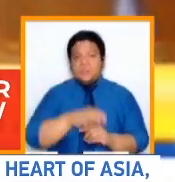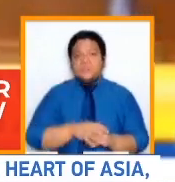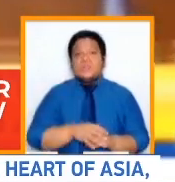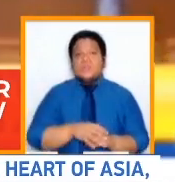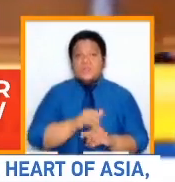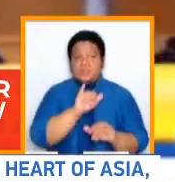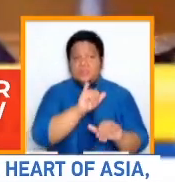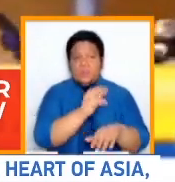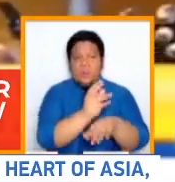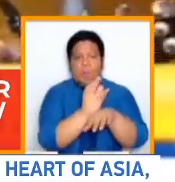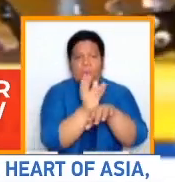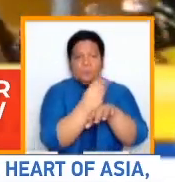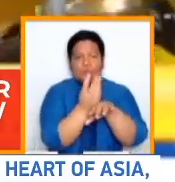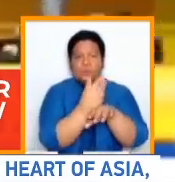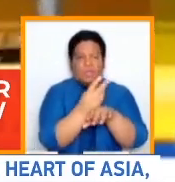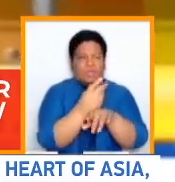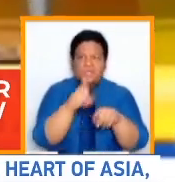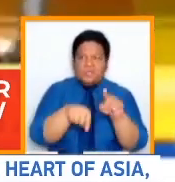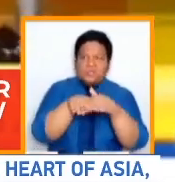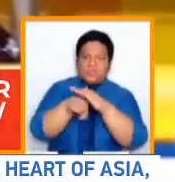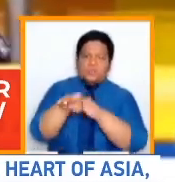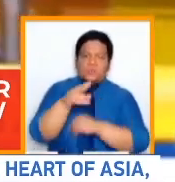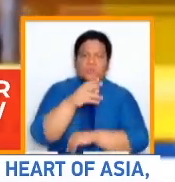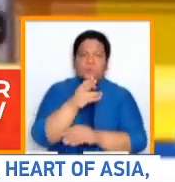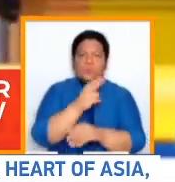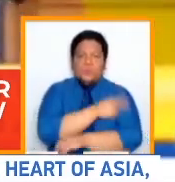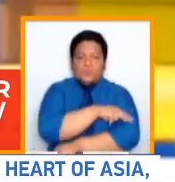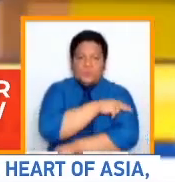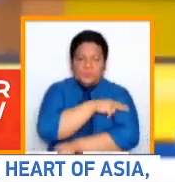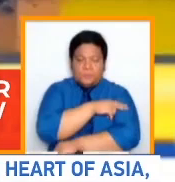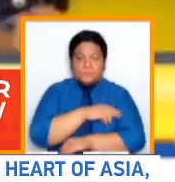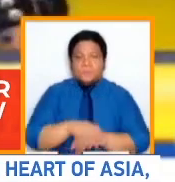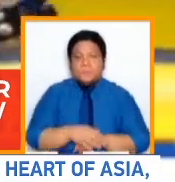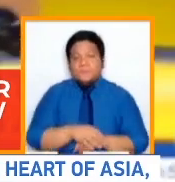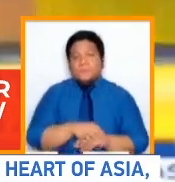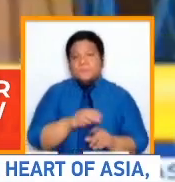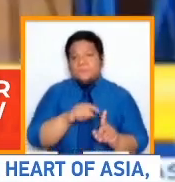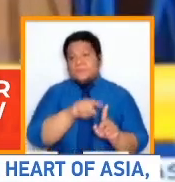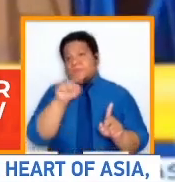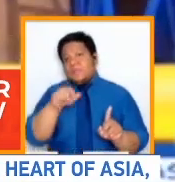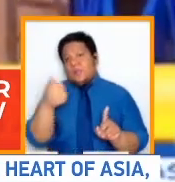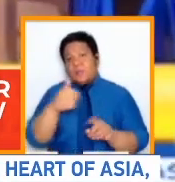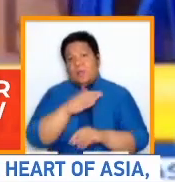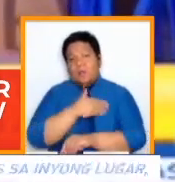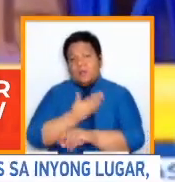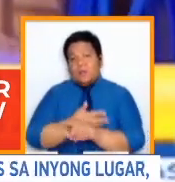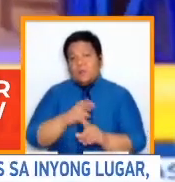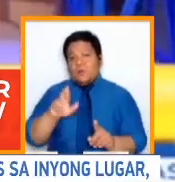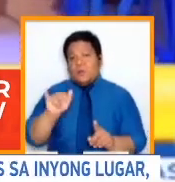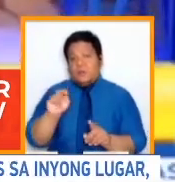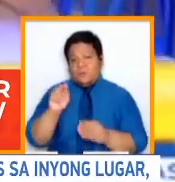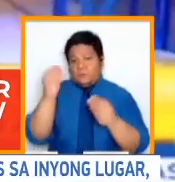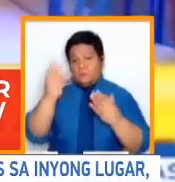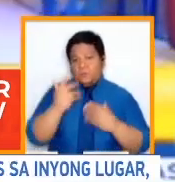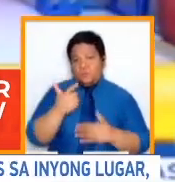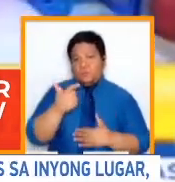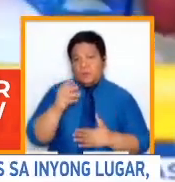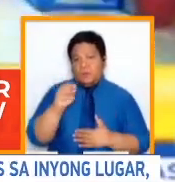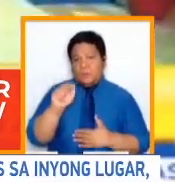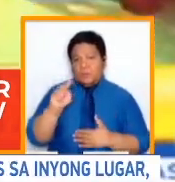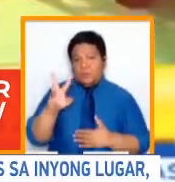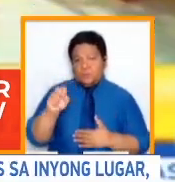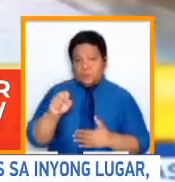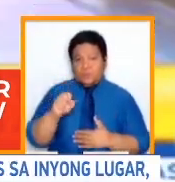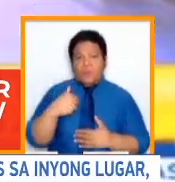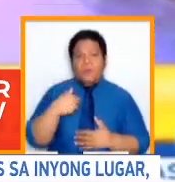siya ma-admit sa ospital. Sabi naman ng isa pa niyang anak na si Ryan sa GMA News Online, apat na pong ospital